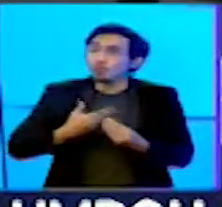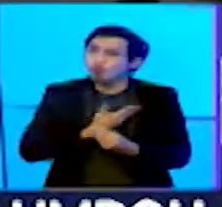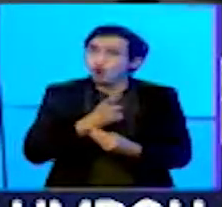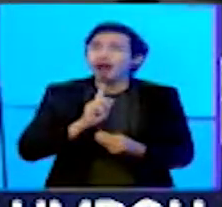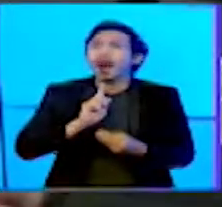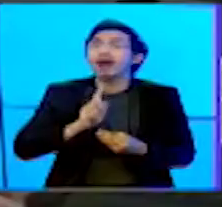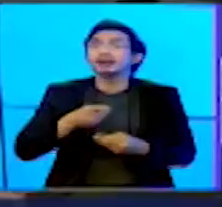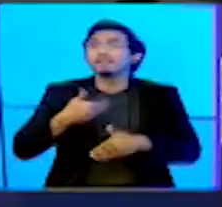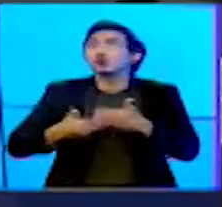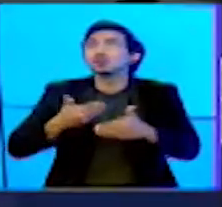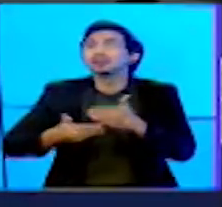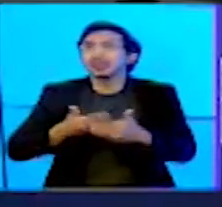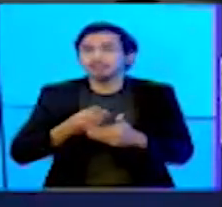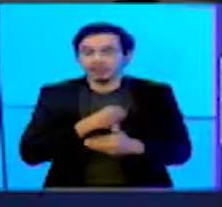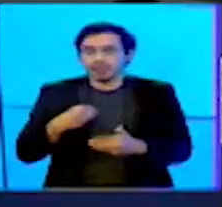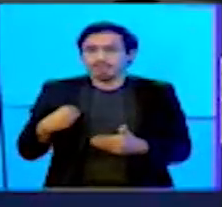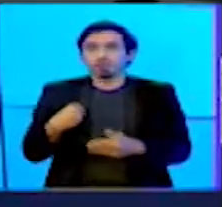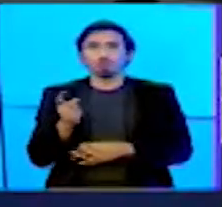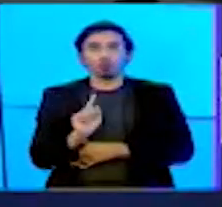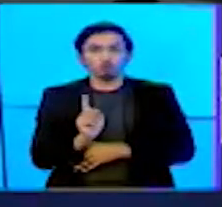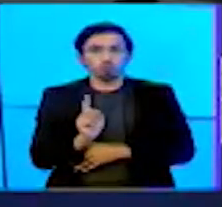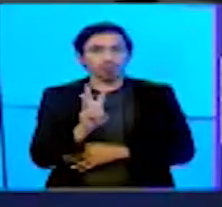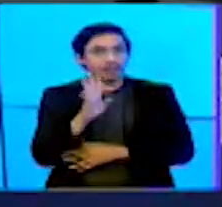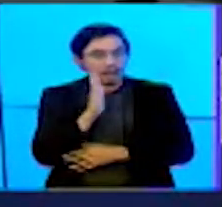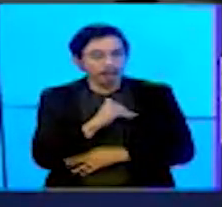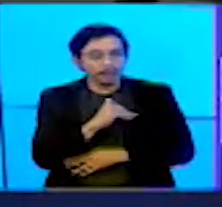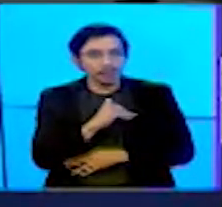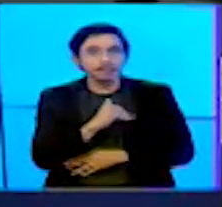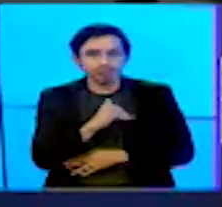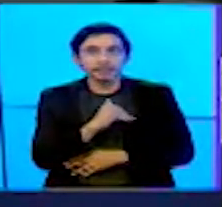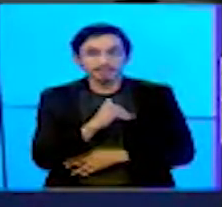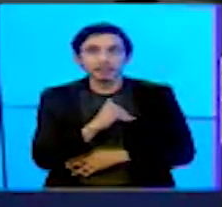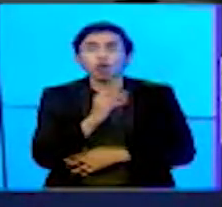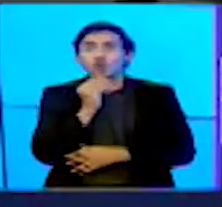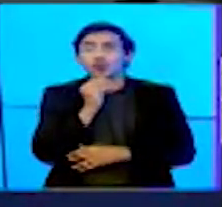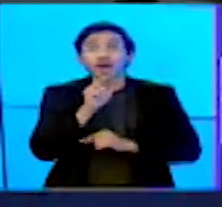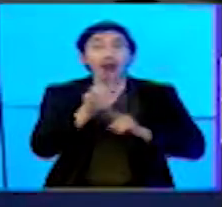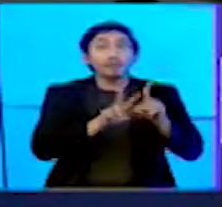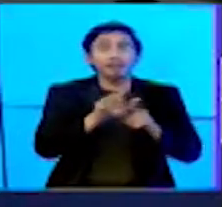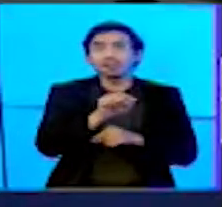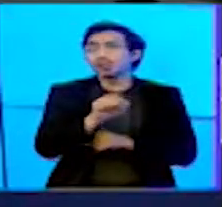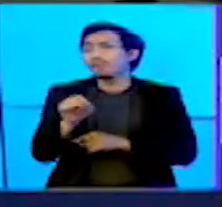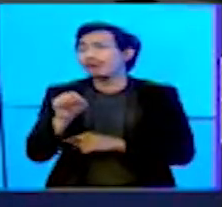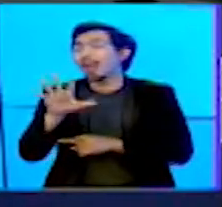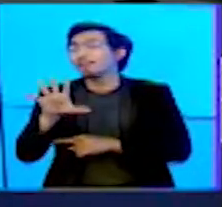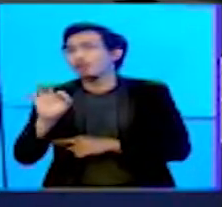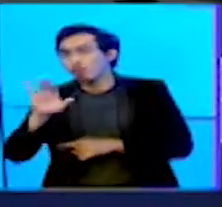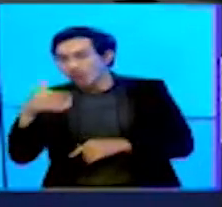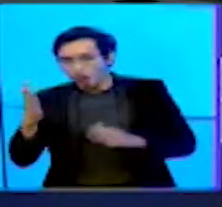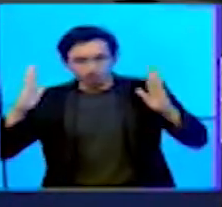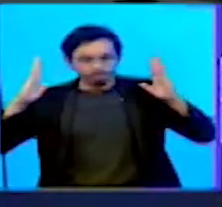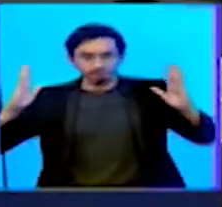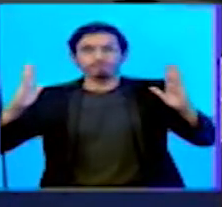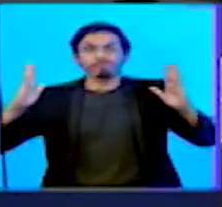semua usia dapat diberangkatkan hanya usia dari usia 18 tahun hingga 50 tahun yang dapat bakat umroh dan